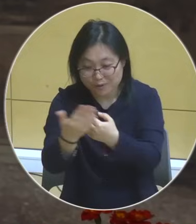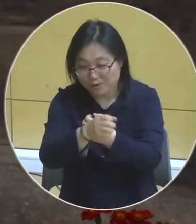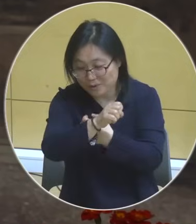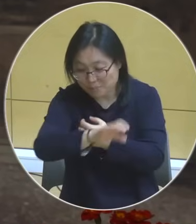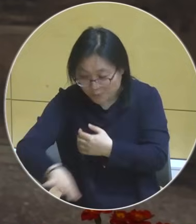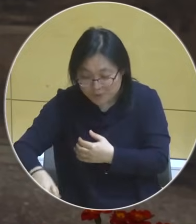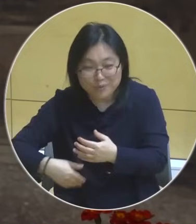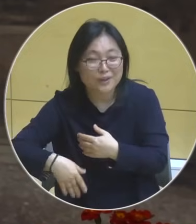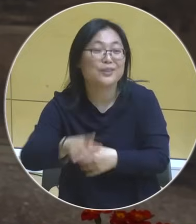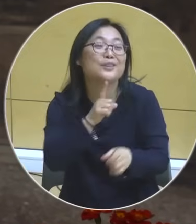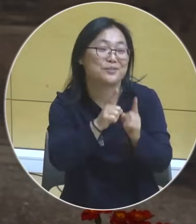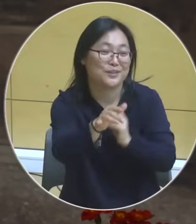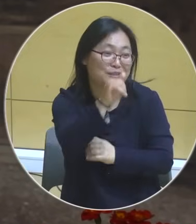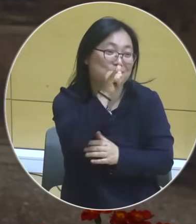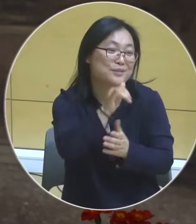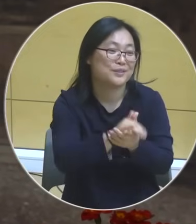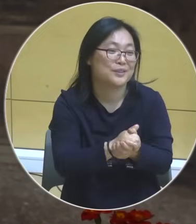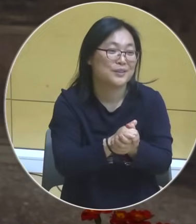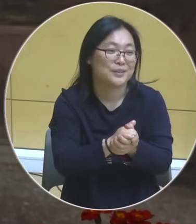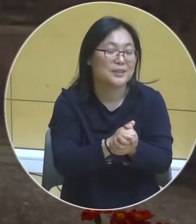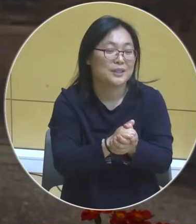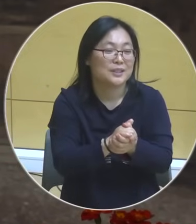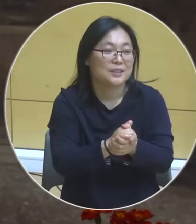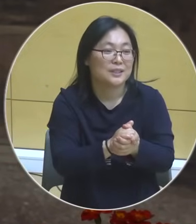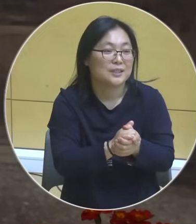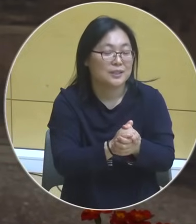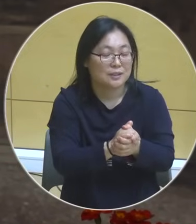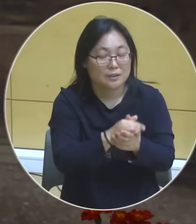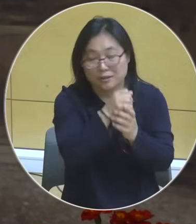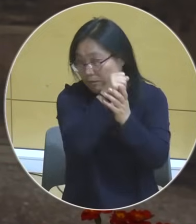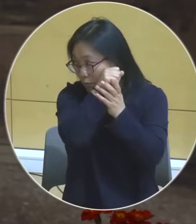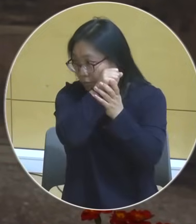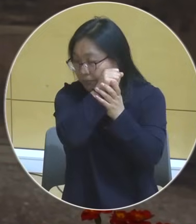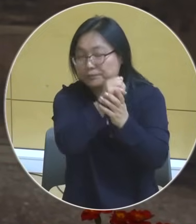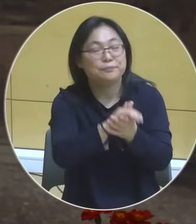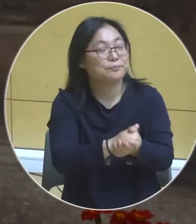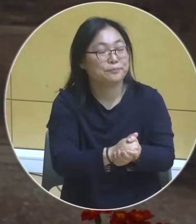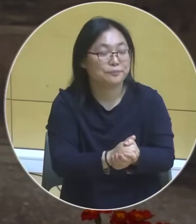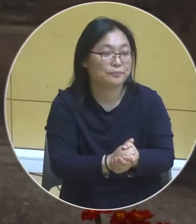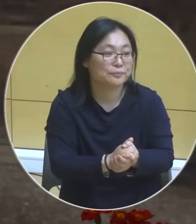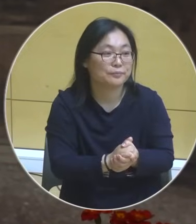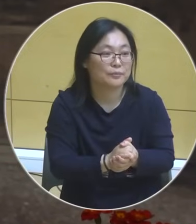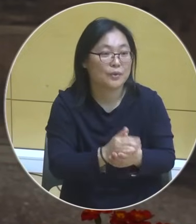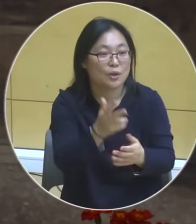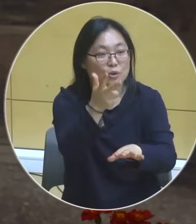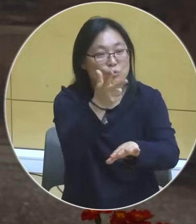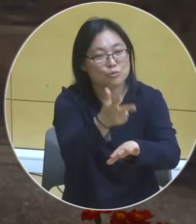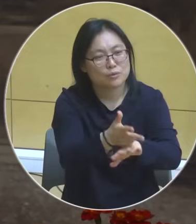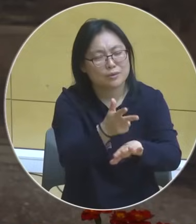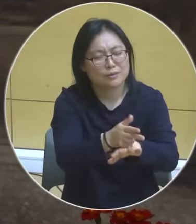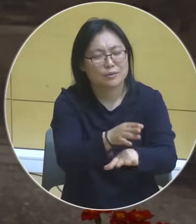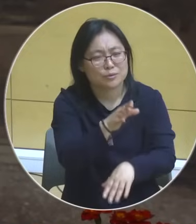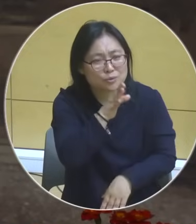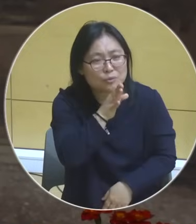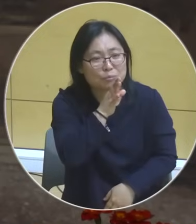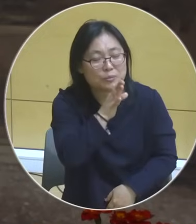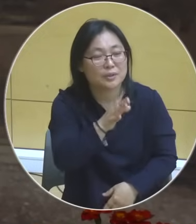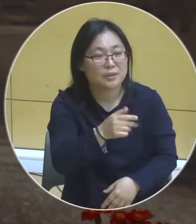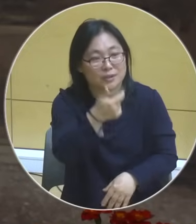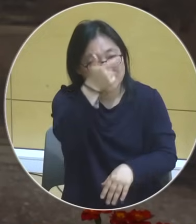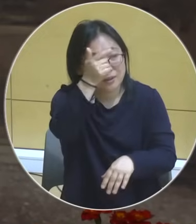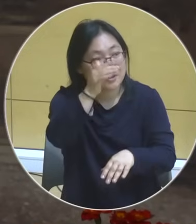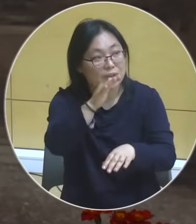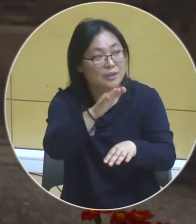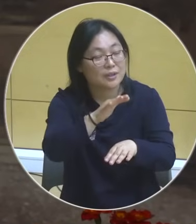다 쏟고, 예, 은혜 받은 거 주차장에 다 쏟고 또 들어오기도 하고. 그러니까 주차장이 정말로, 우리가